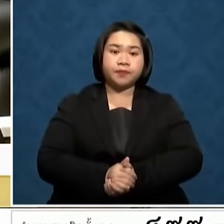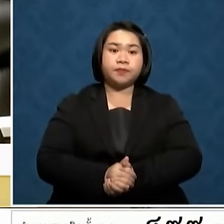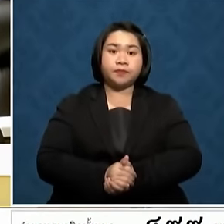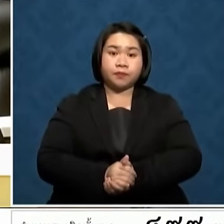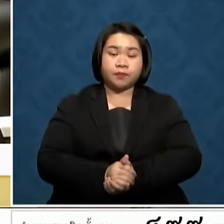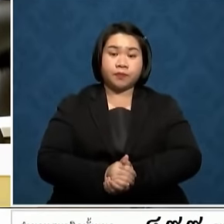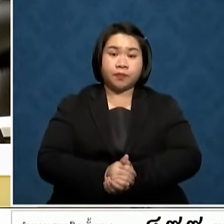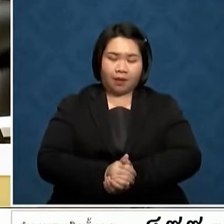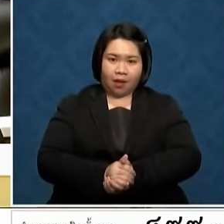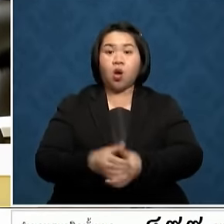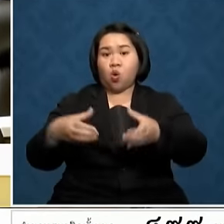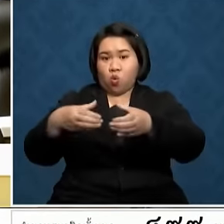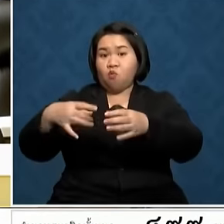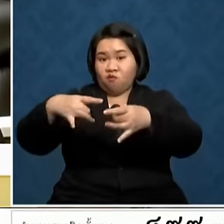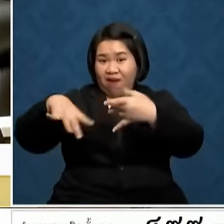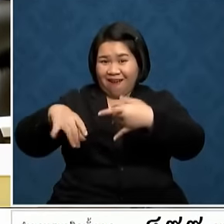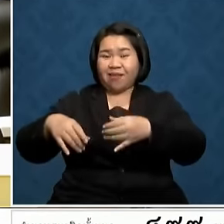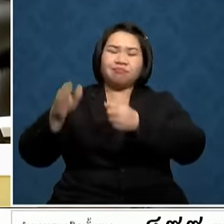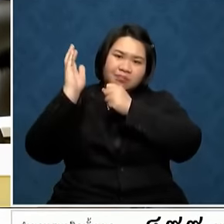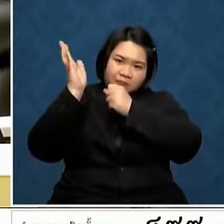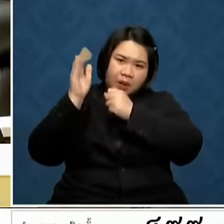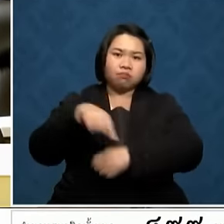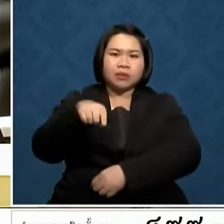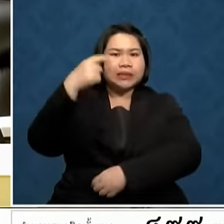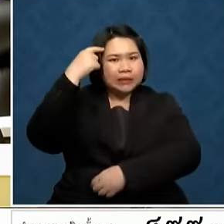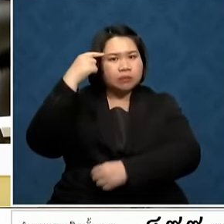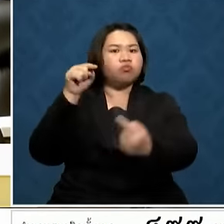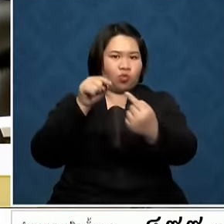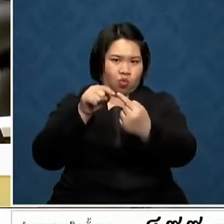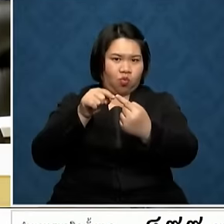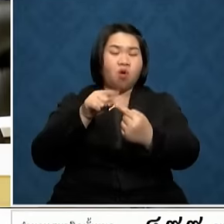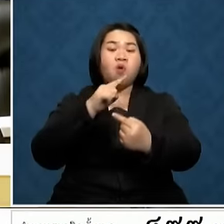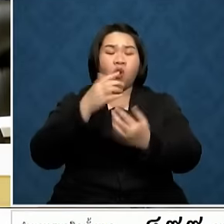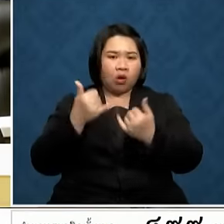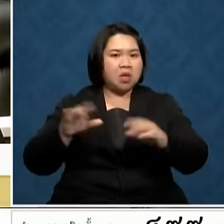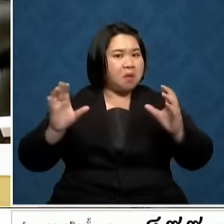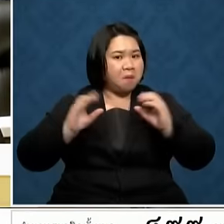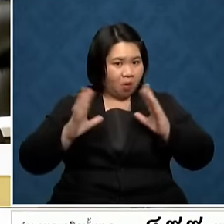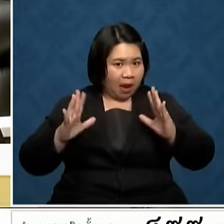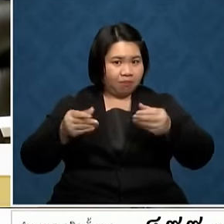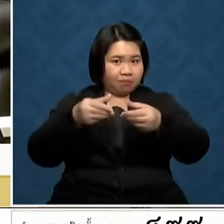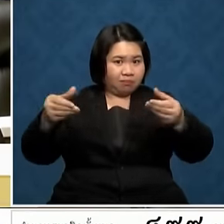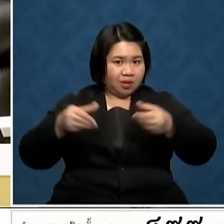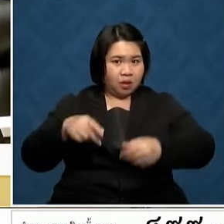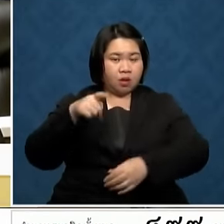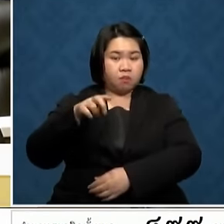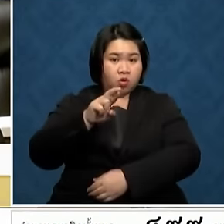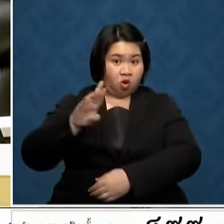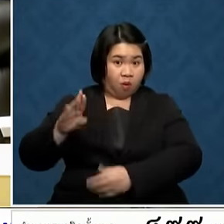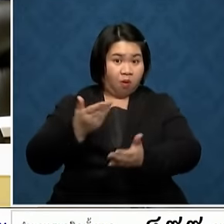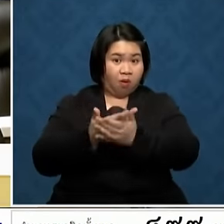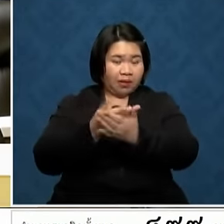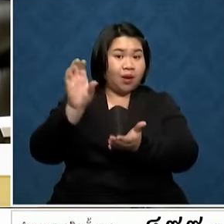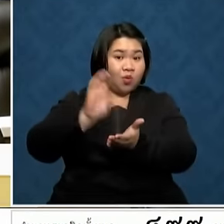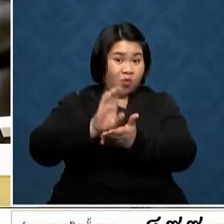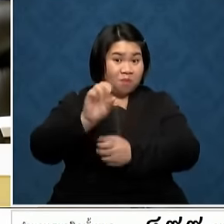สำรบเพื่อนสมาชิจากซกฝ่ายคารครับผมเขใจวเราเหนตรกันว่าการลงมะตไม่เหนชอบรางพระบอรประมาณราย